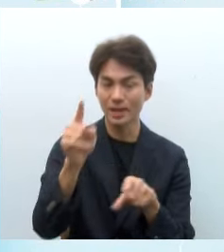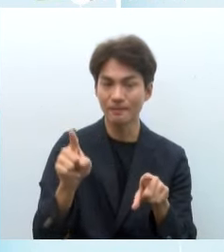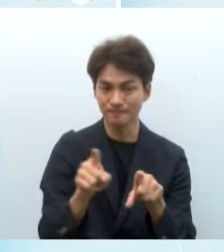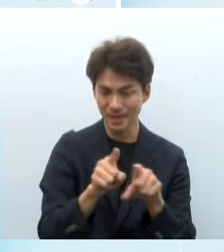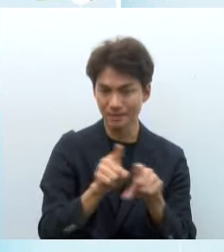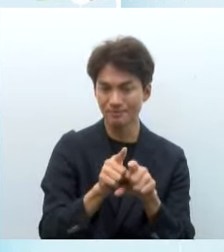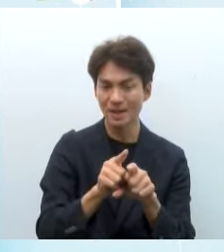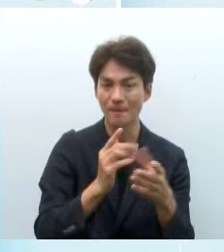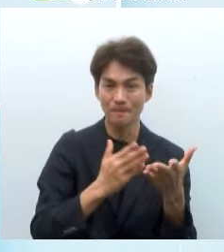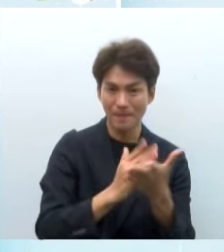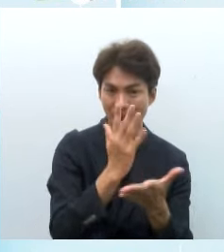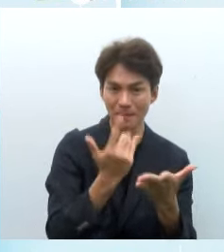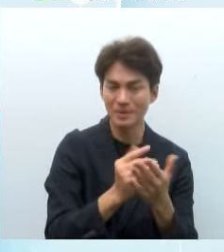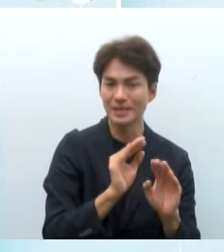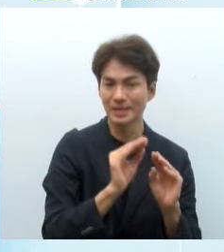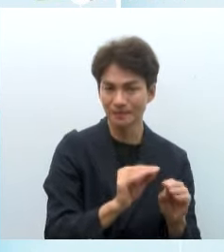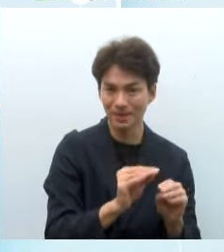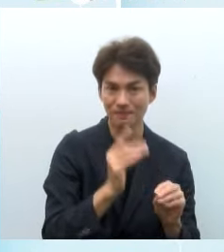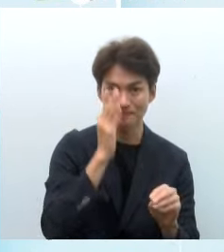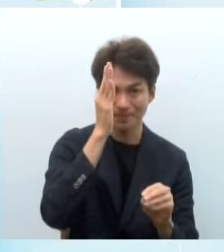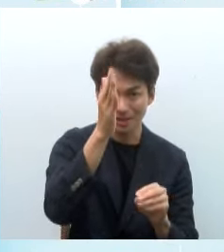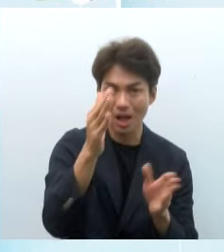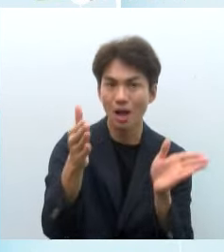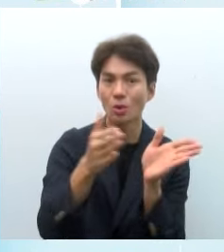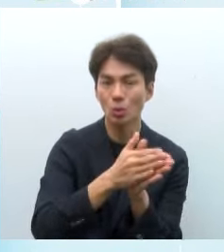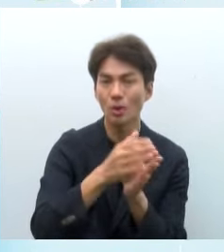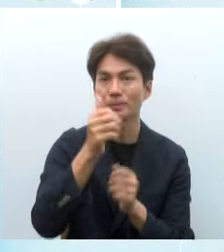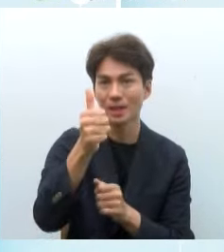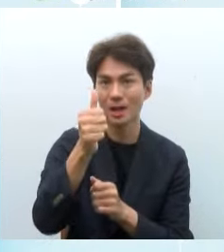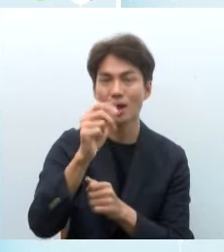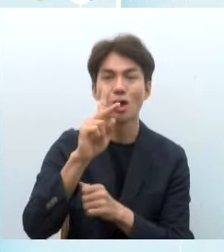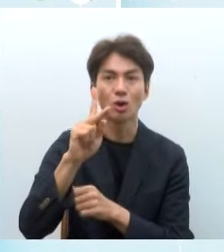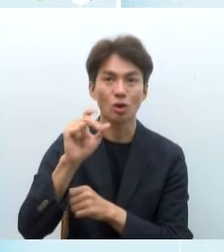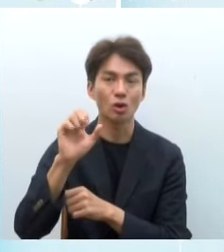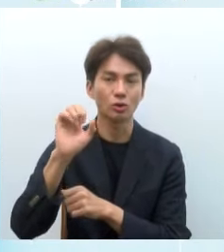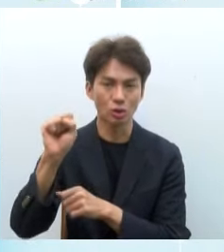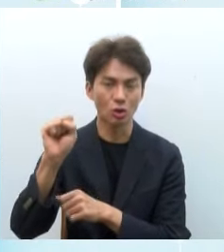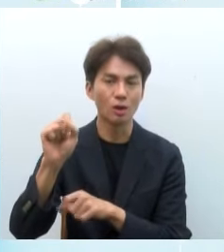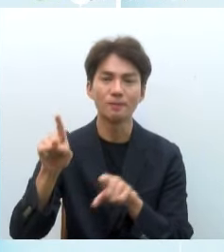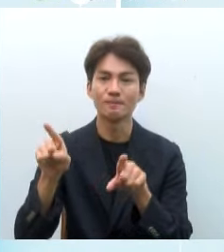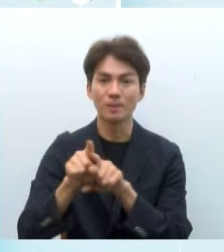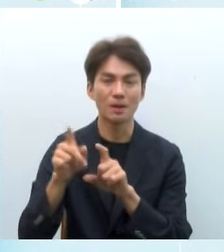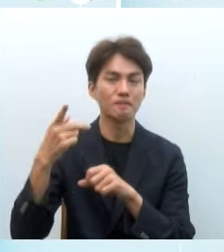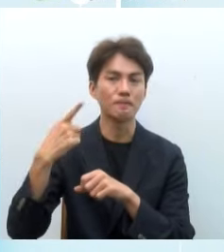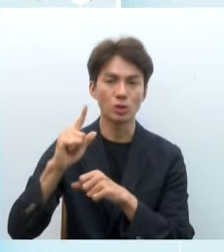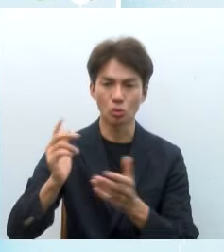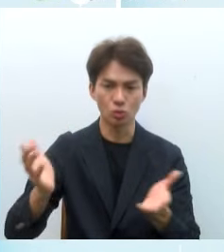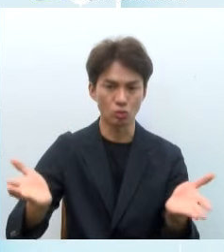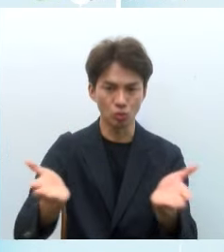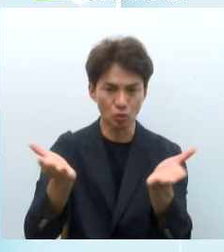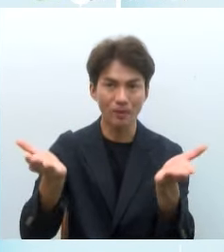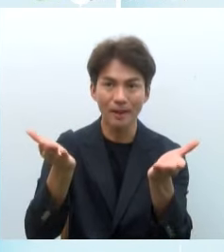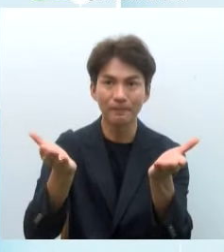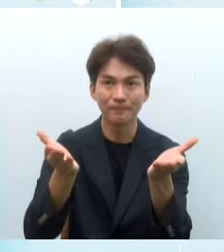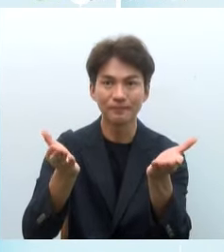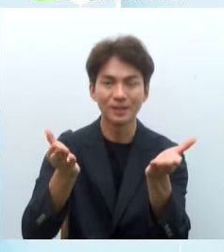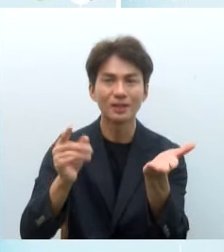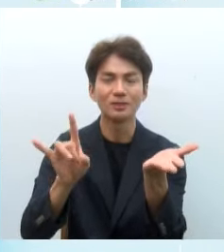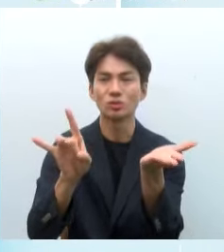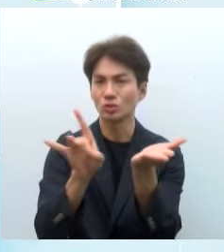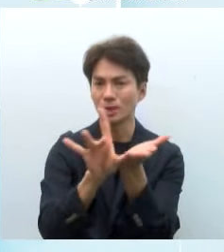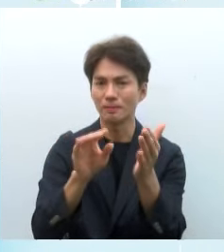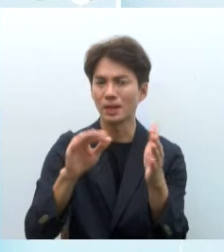ต่ปีนี้นะครับกกส.ได้ปรับเปลี่ยนตรงที่ว่าเพื่อประโยชน์ในการพัฒนาคุณภาพการศึกษาไม่ให้โรงเรียนเสียโ